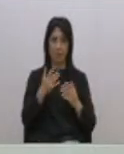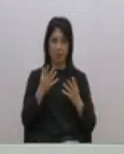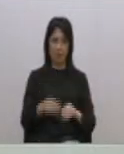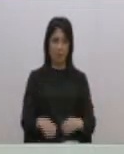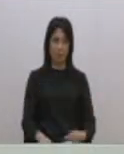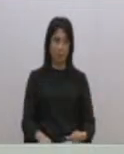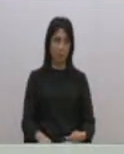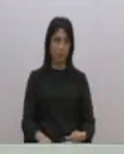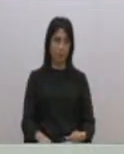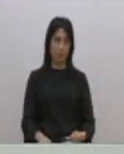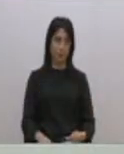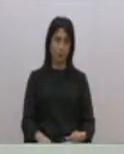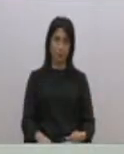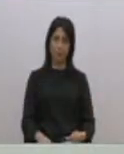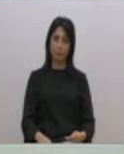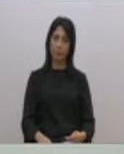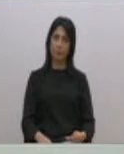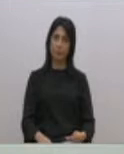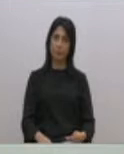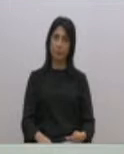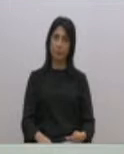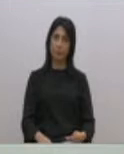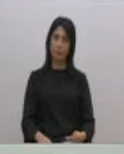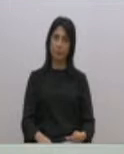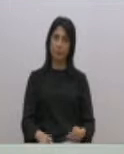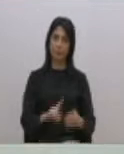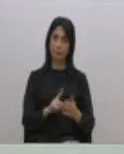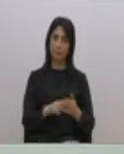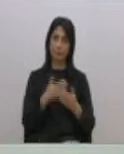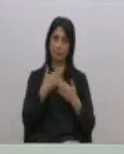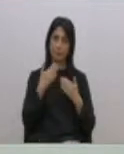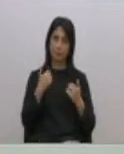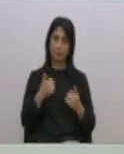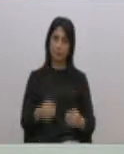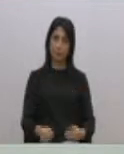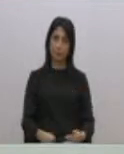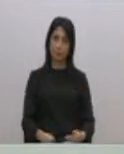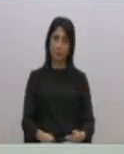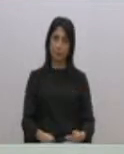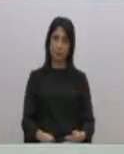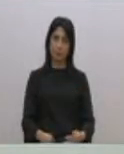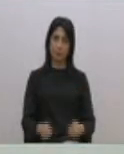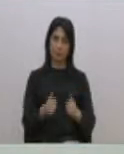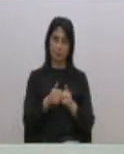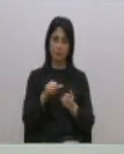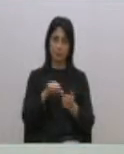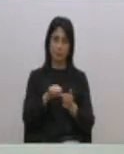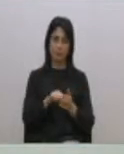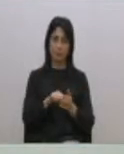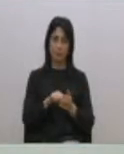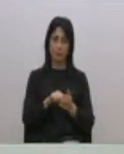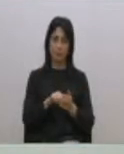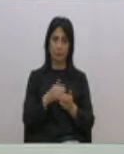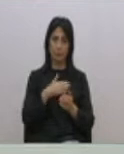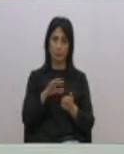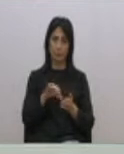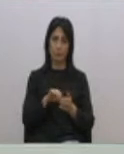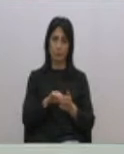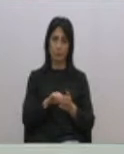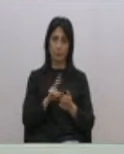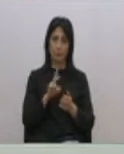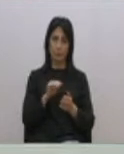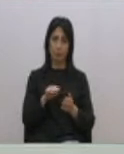დიახ კი ბატონო კარგი კითხვები არ არის თანამოხსენებულს არ სურს